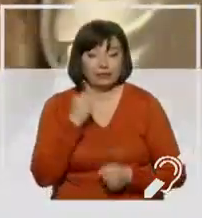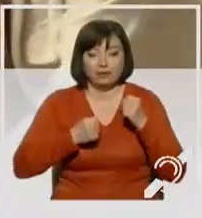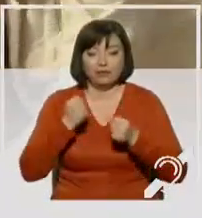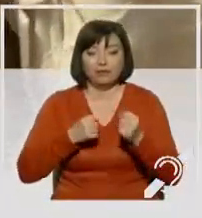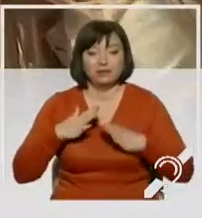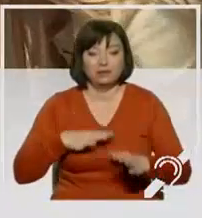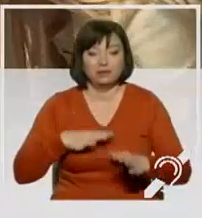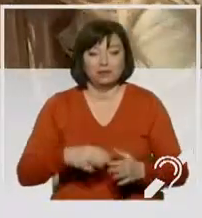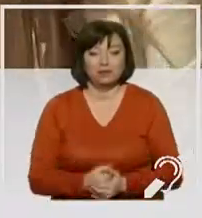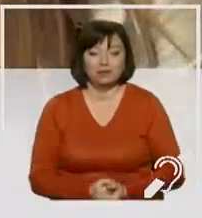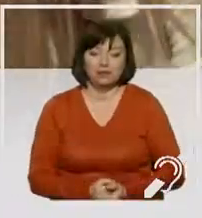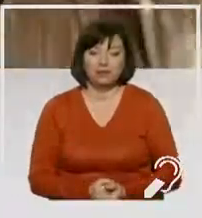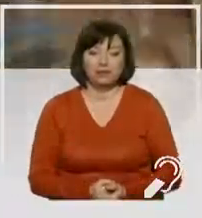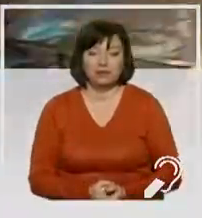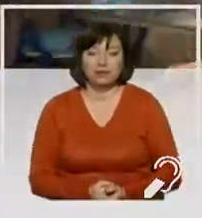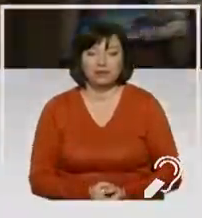Cine este